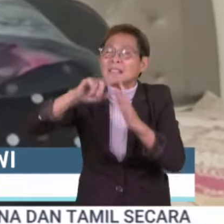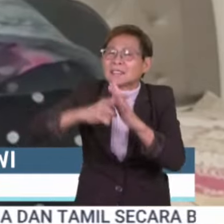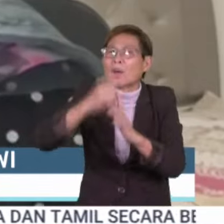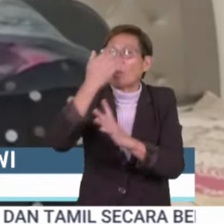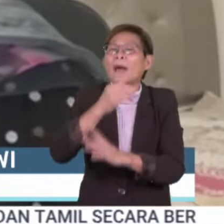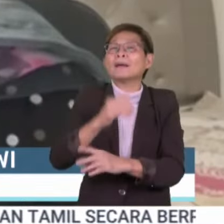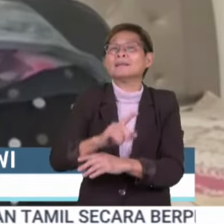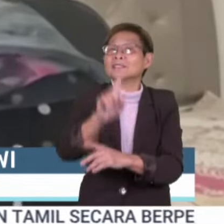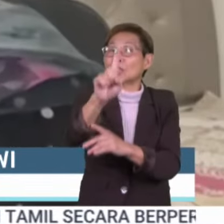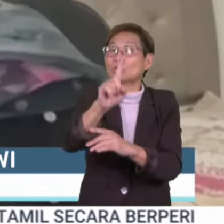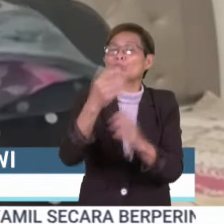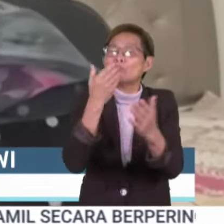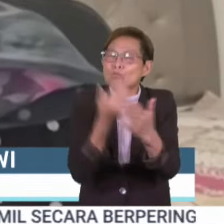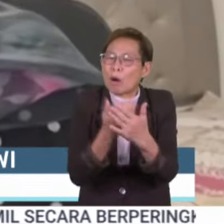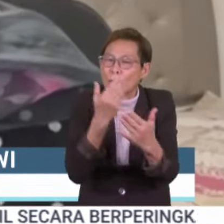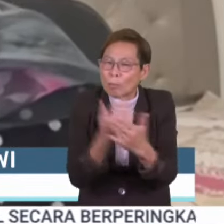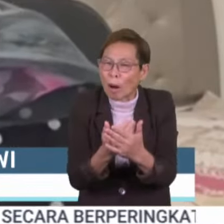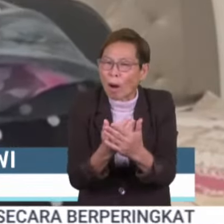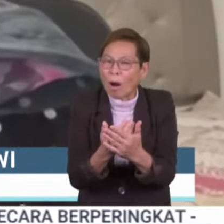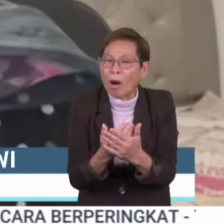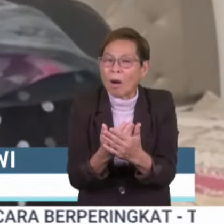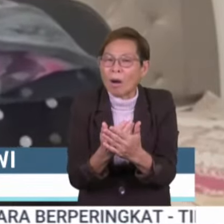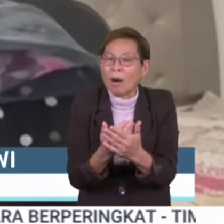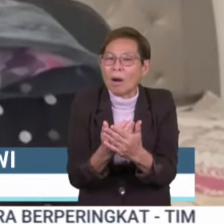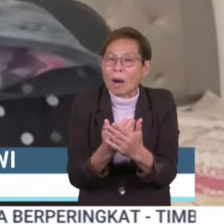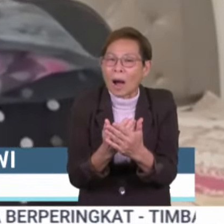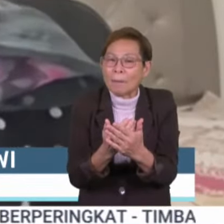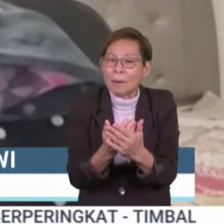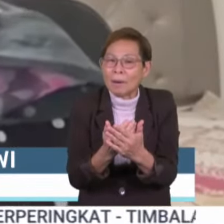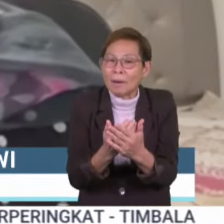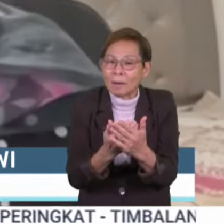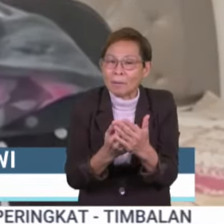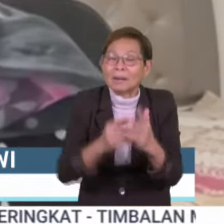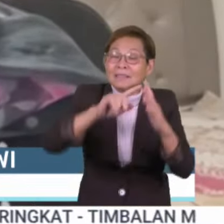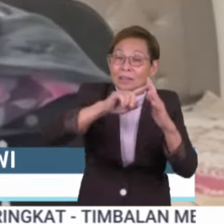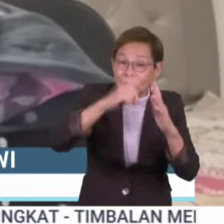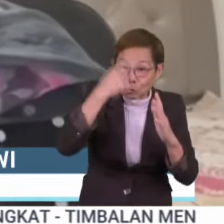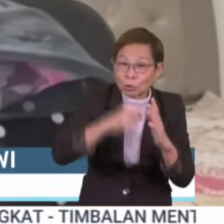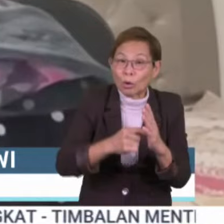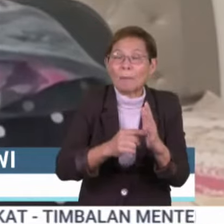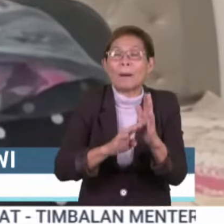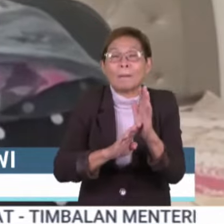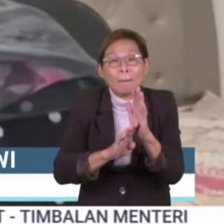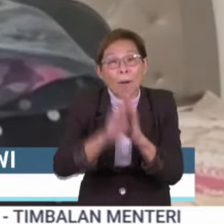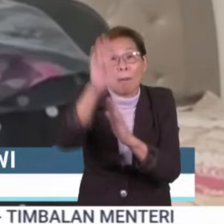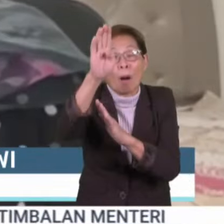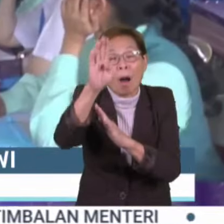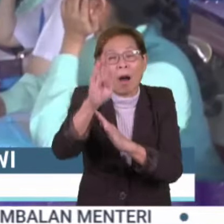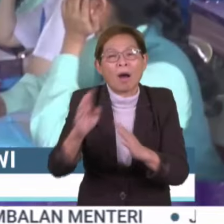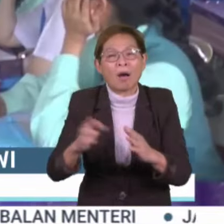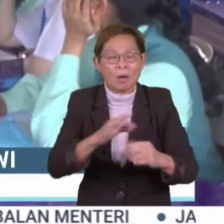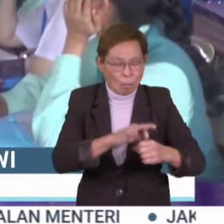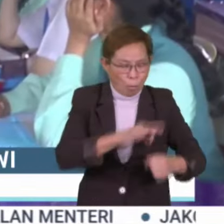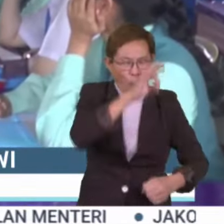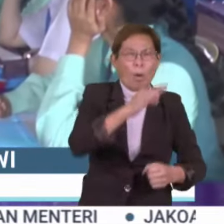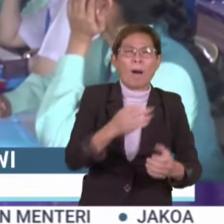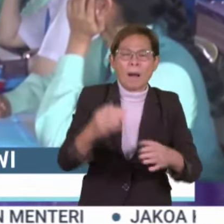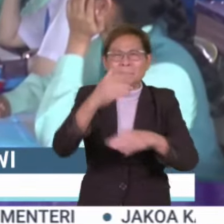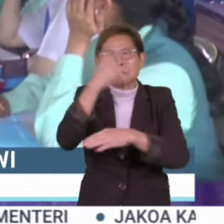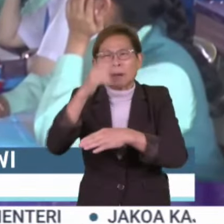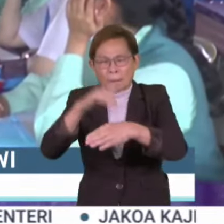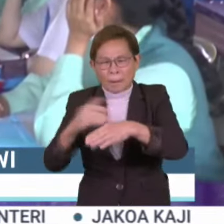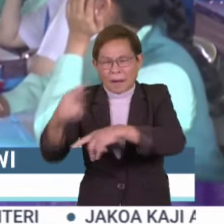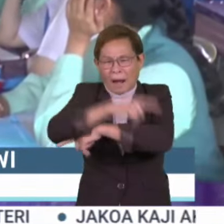kebaikan yang membawa pembinaan kerohanian ya, kerana pada hari ini kita melihat banyak kes-kes yang berlaku di